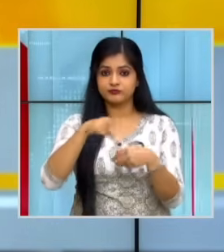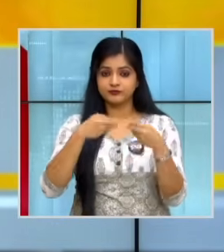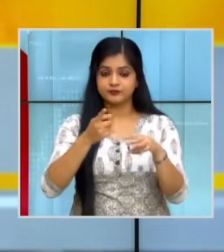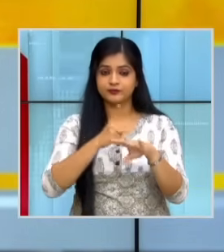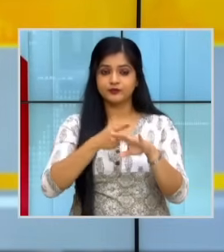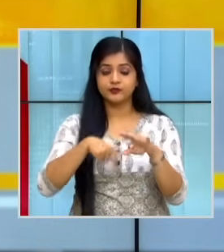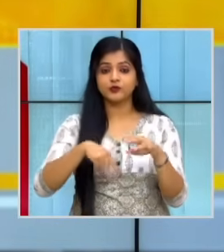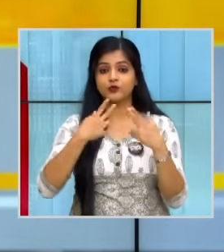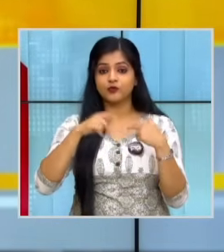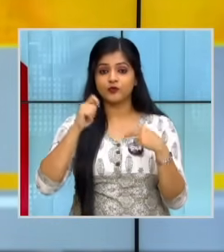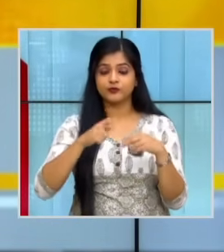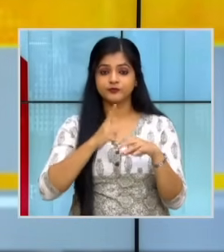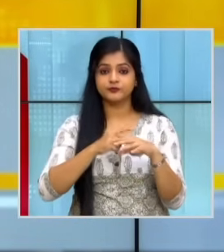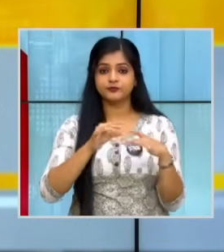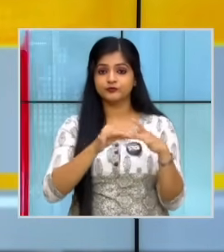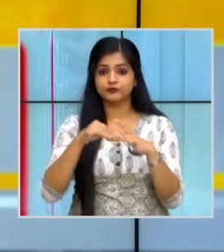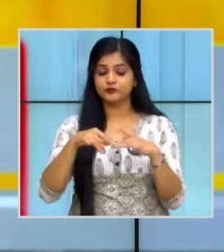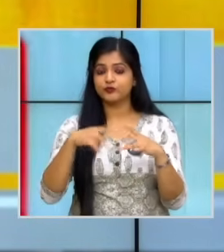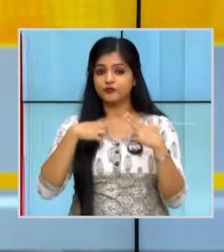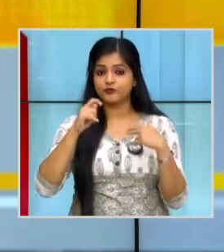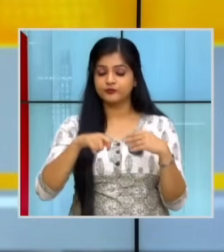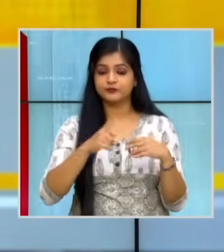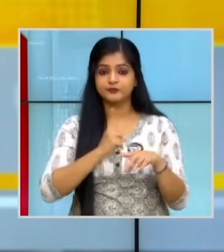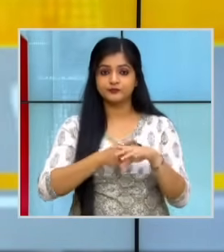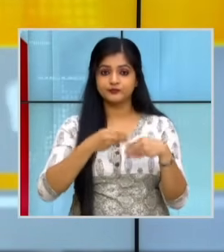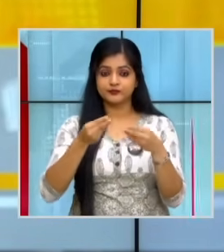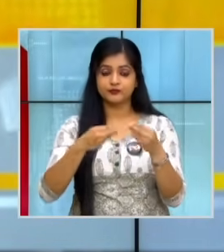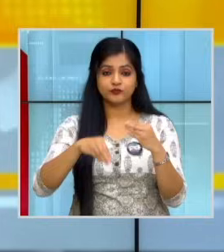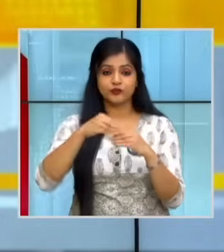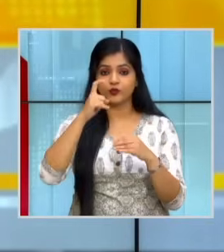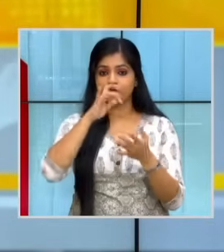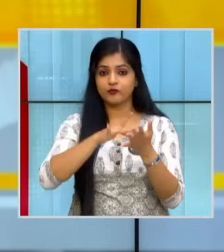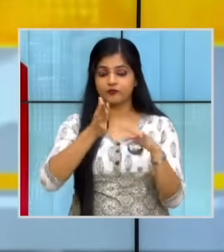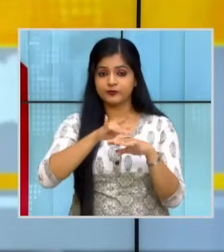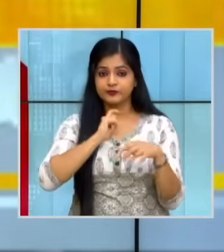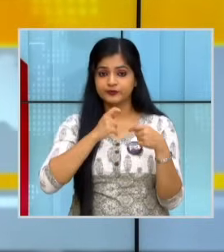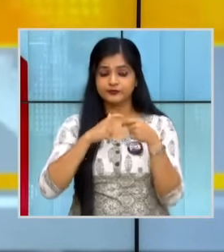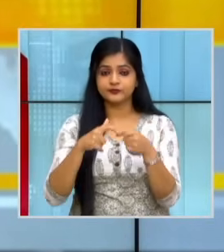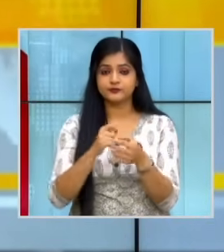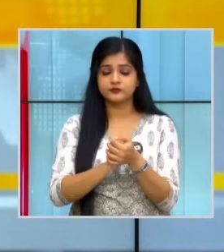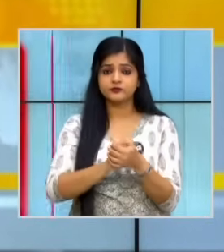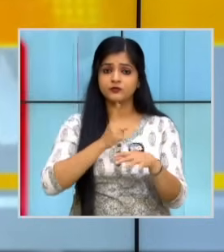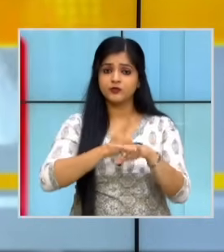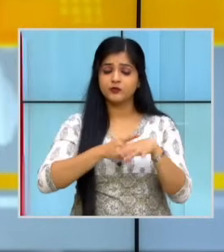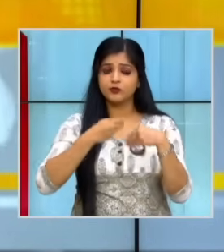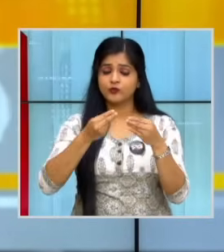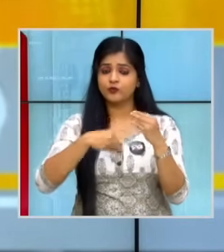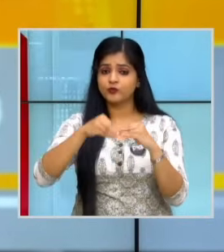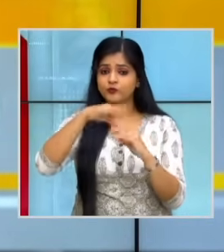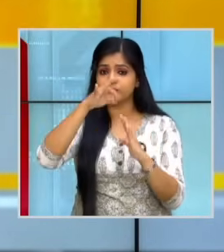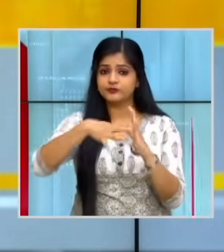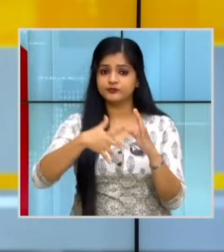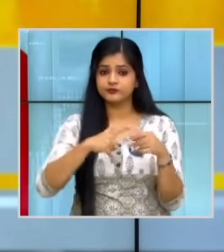കൊയിലാണ്ടി ഫസ്റ്റ് ട്രാക്ക് സ്പെഷ്യൽ കോടതി ശിക്ഷിച്ചത്. അഭിജിത്ത് മുഴക്കുന്ന് കോഴിക്കോട് നിന്ന്. അഭിജിത്ത്, ശിക്ഷാവിധിയുടെ കൂടുതൽ